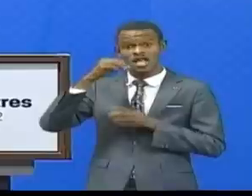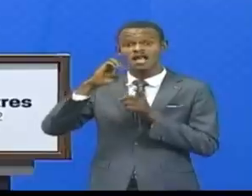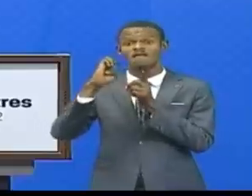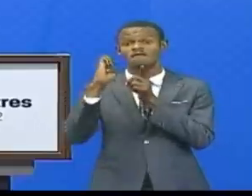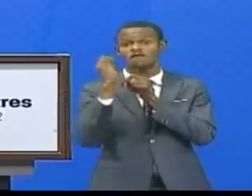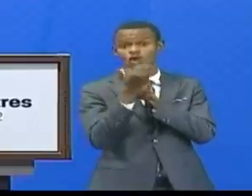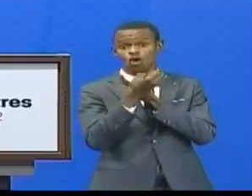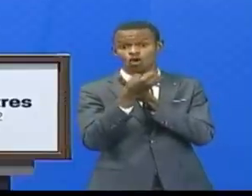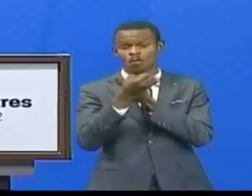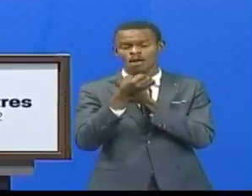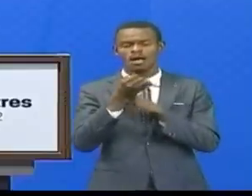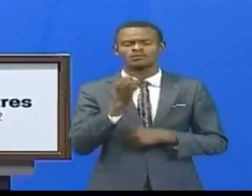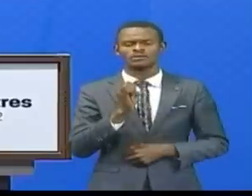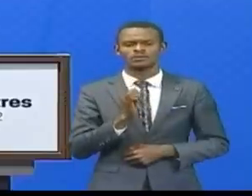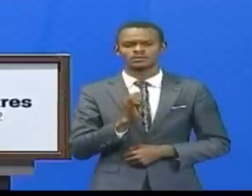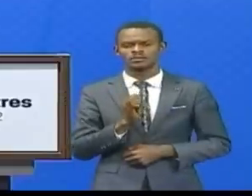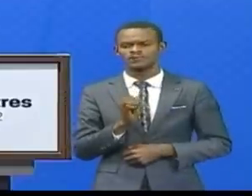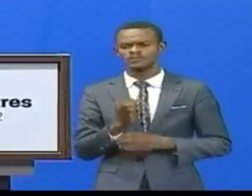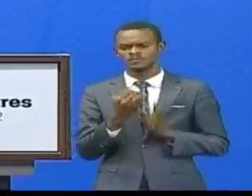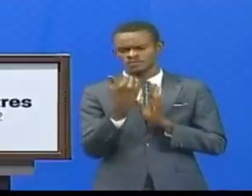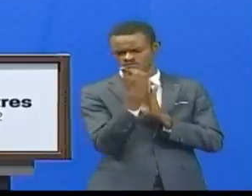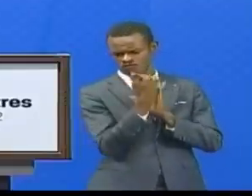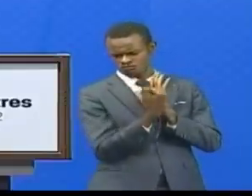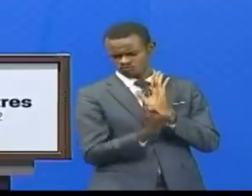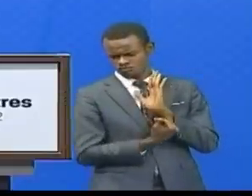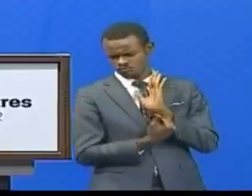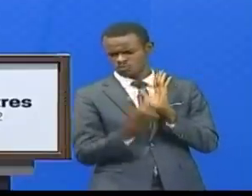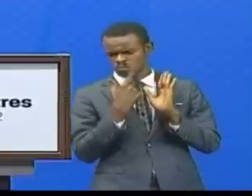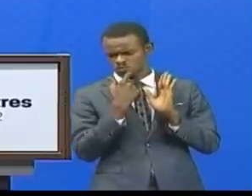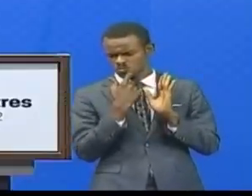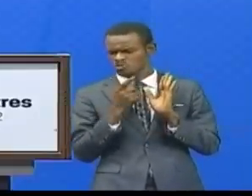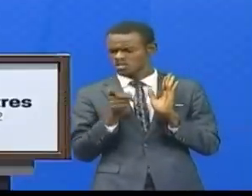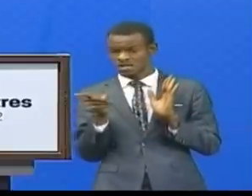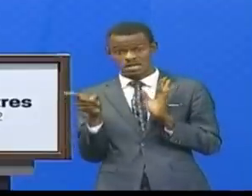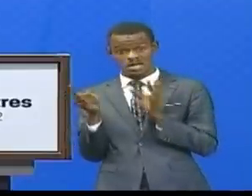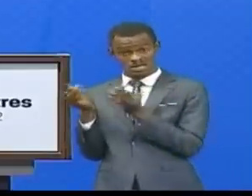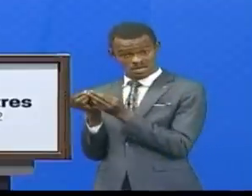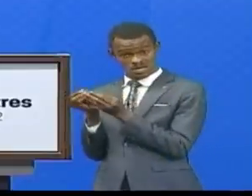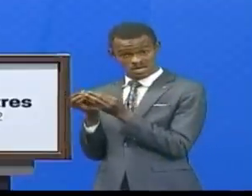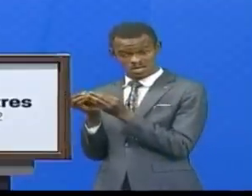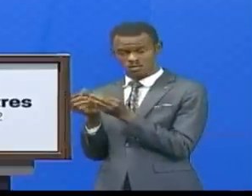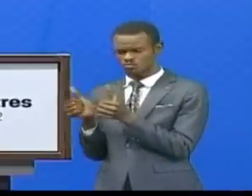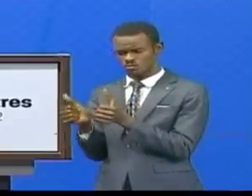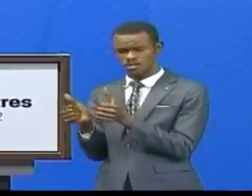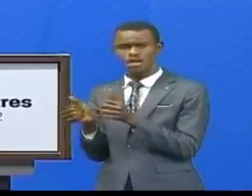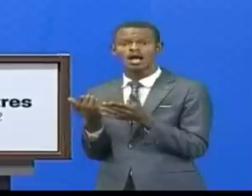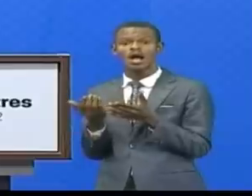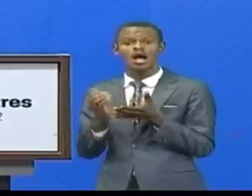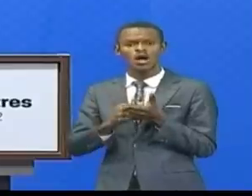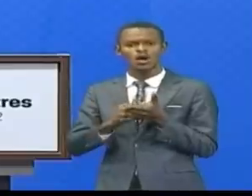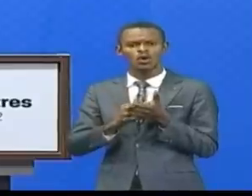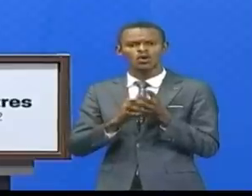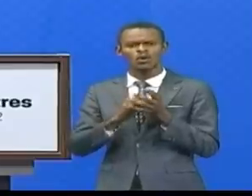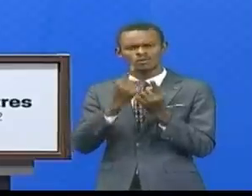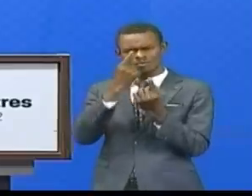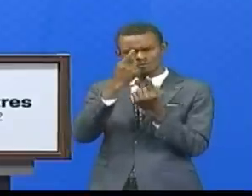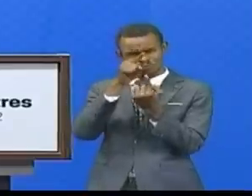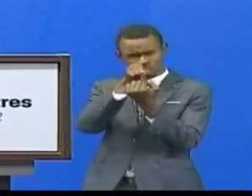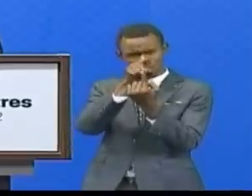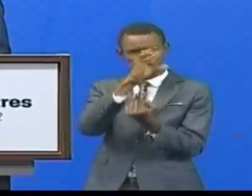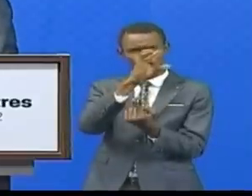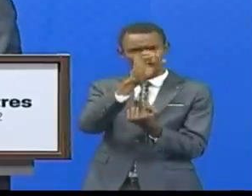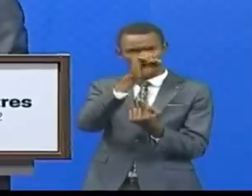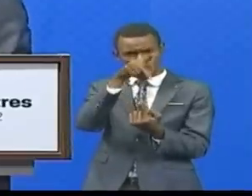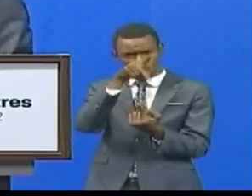point sur les bilans satisfaisants des assises de la pré-COP 27, respectivement à